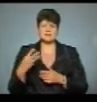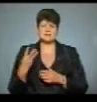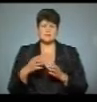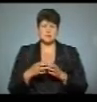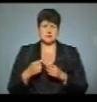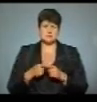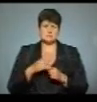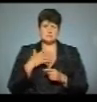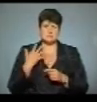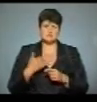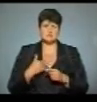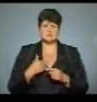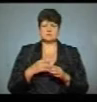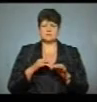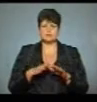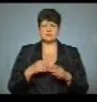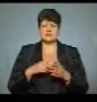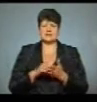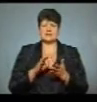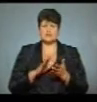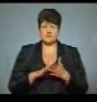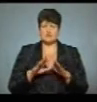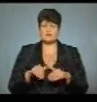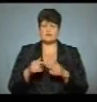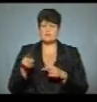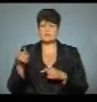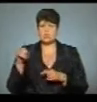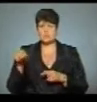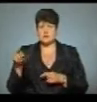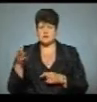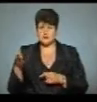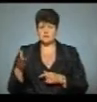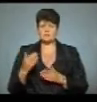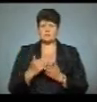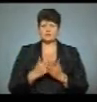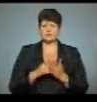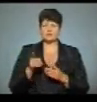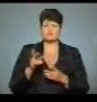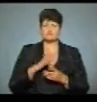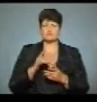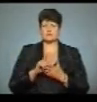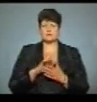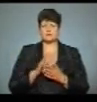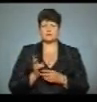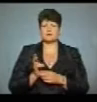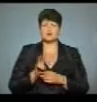Наша процедура полягала в тому, що ми їх реєстрували, видавали їм номери, в порядку яких вони повинні були потім підходити